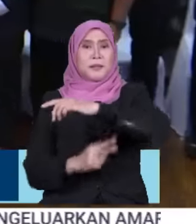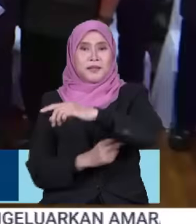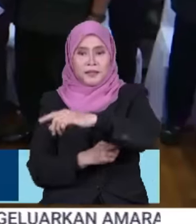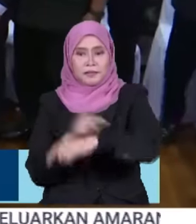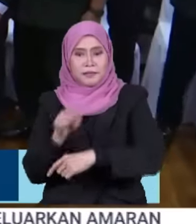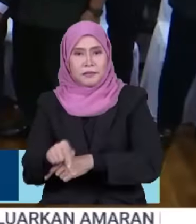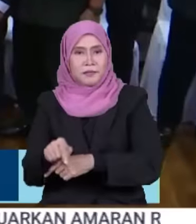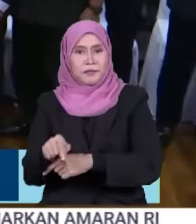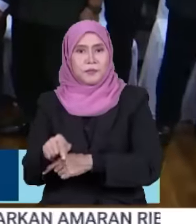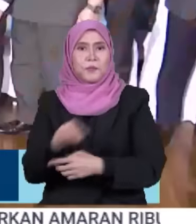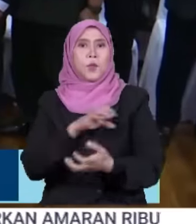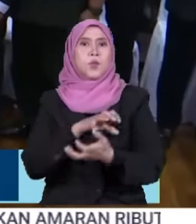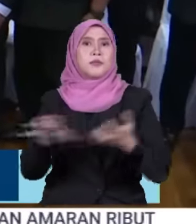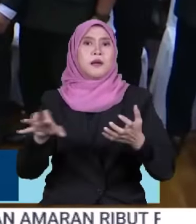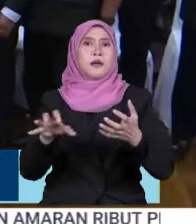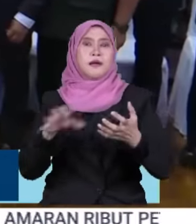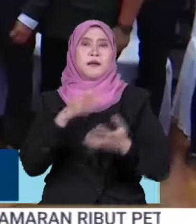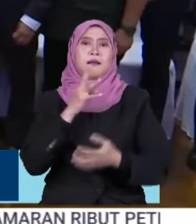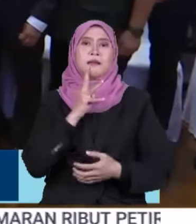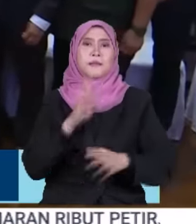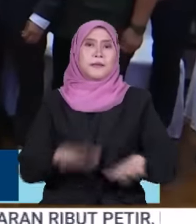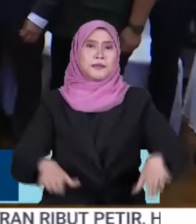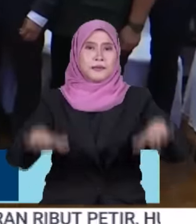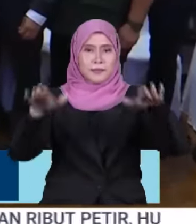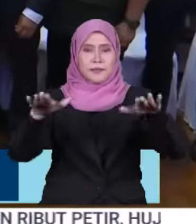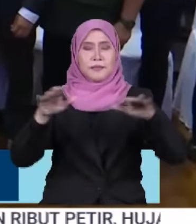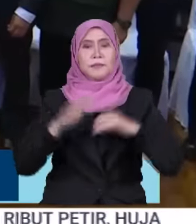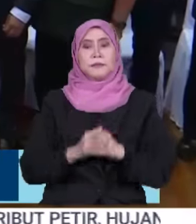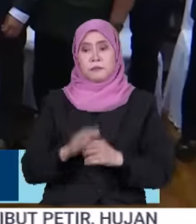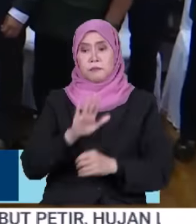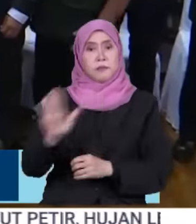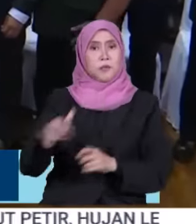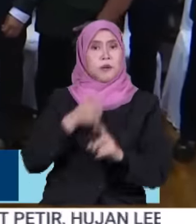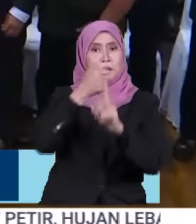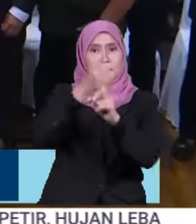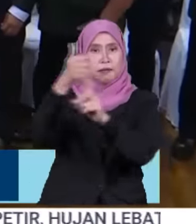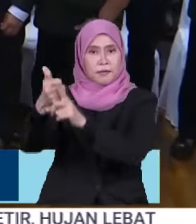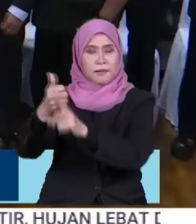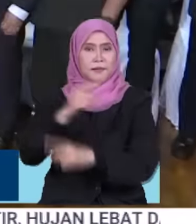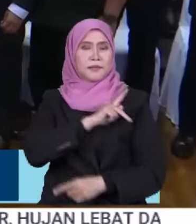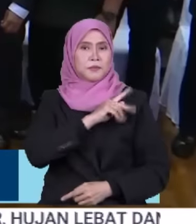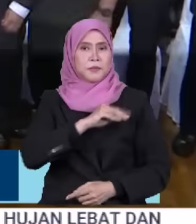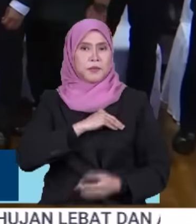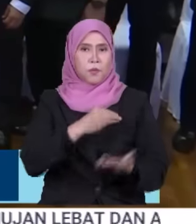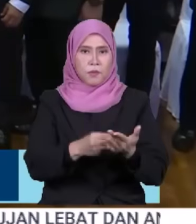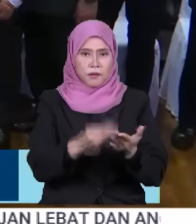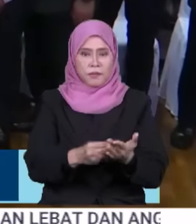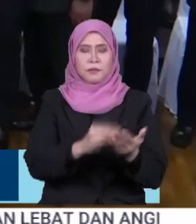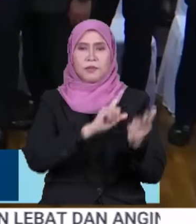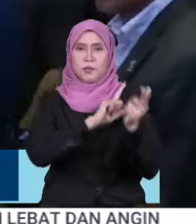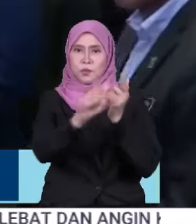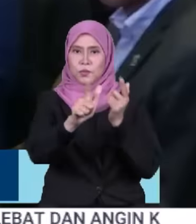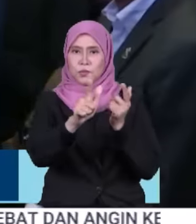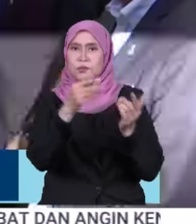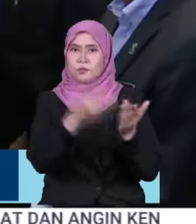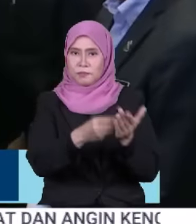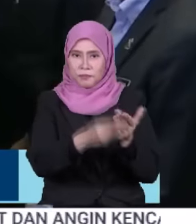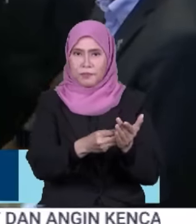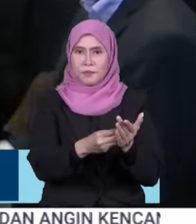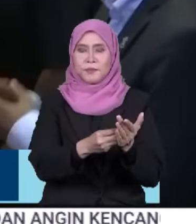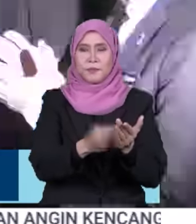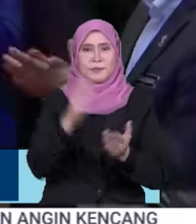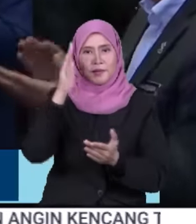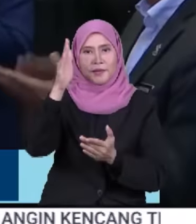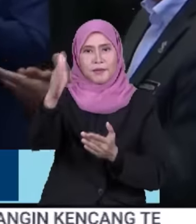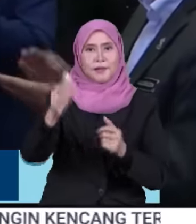yang dirosak banjir. Dan beliau terus mengarahkan Kementerian Keuangan untuk meluluskan kelonggaran tersebut dan